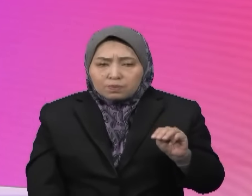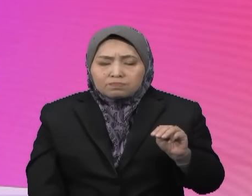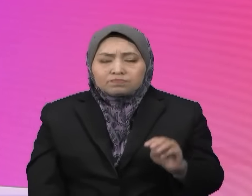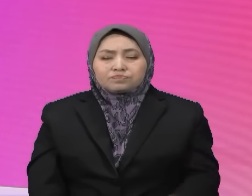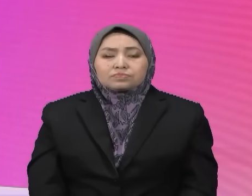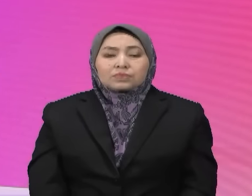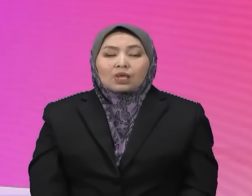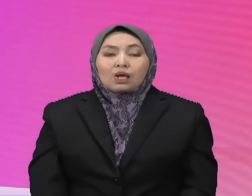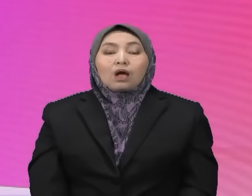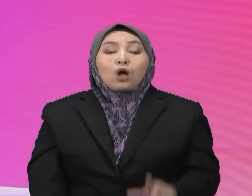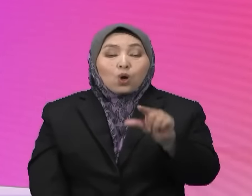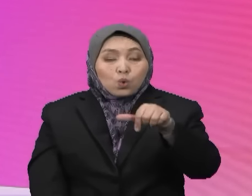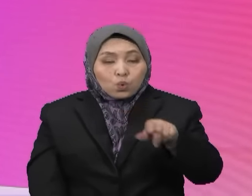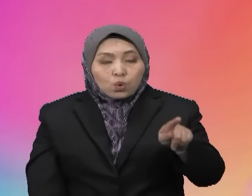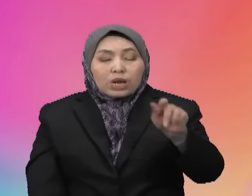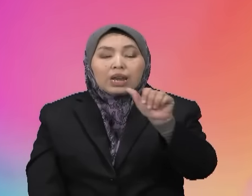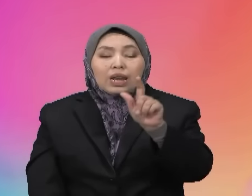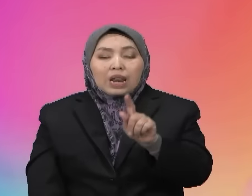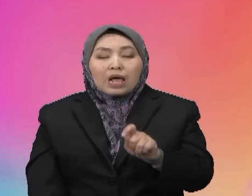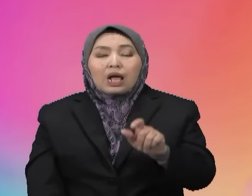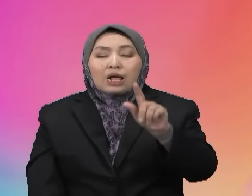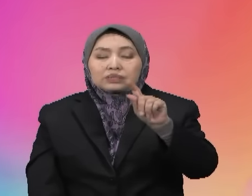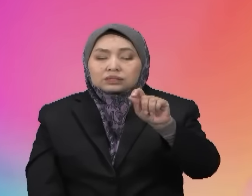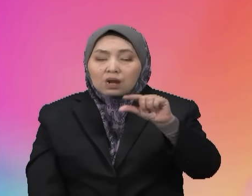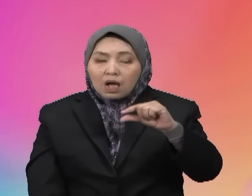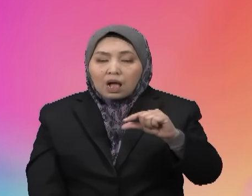أَخْبَارِكُمْ. Silakan. قُلْ لَا